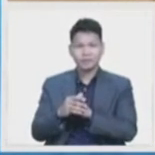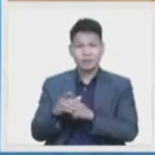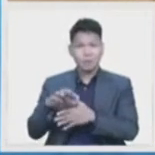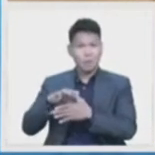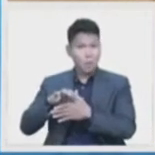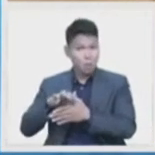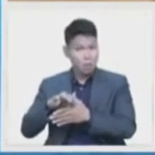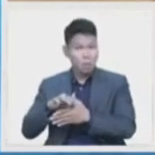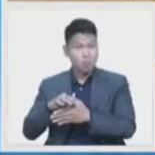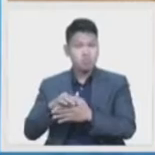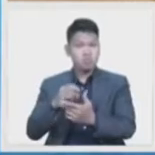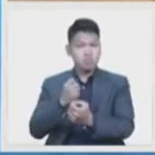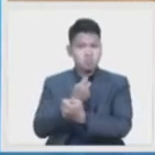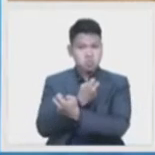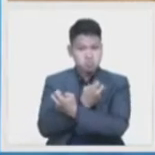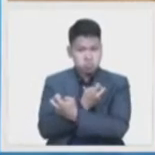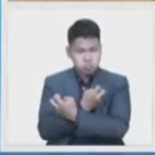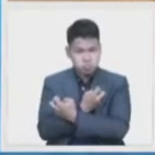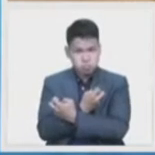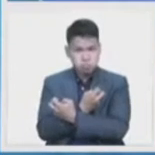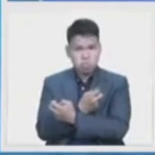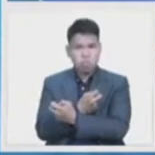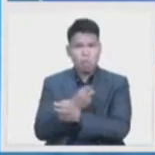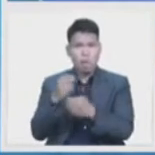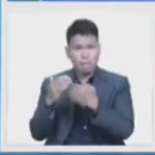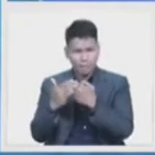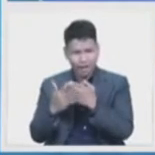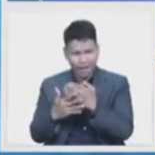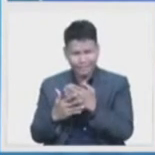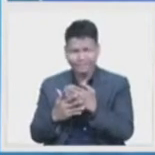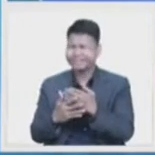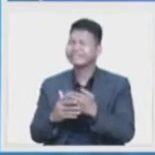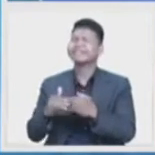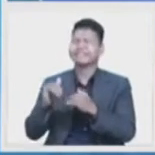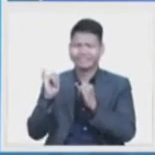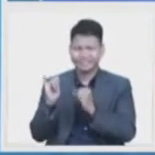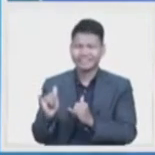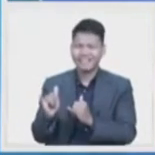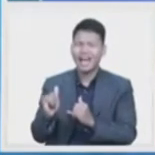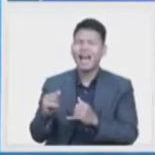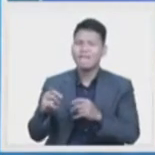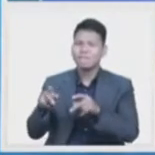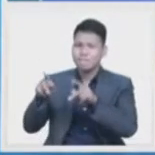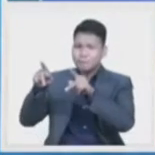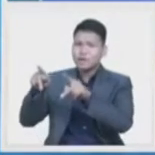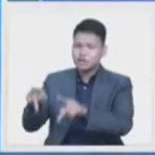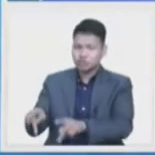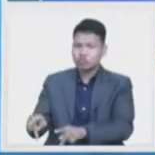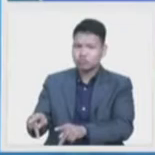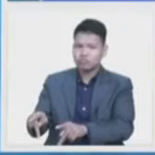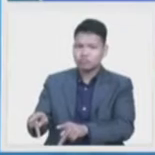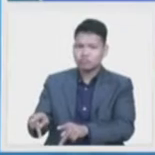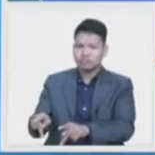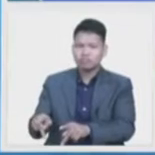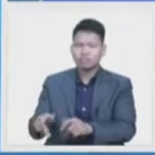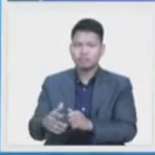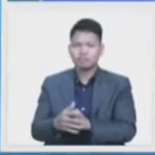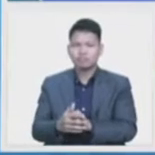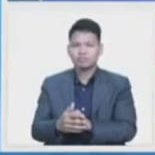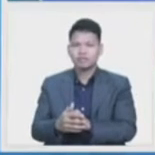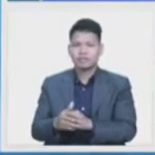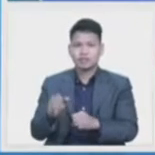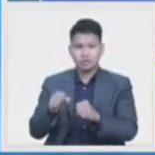unod ug dugo ug bukog, nahimo siyang tao, mga kaigalaan. Hebruhanon 2:14.